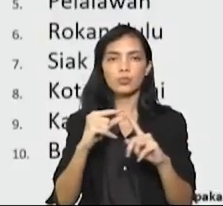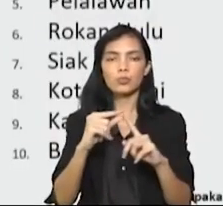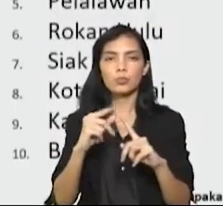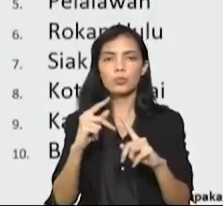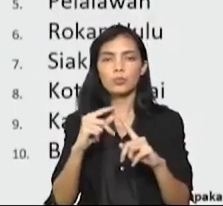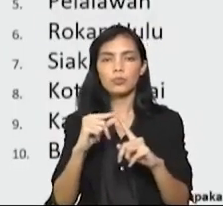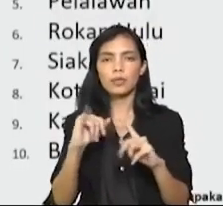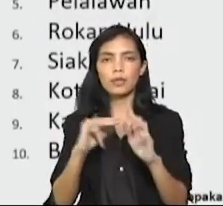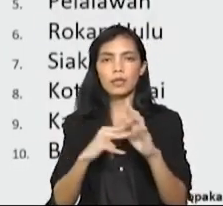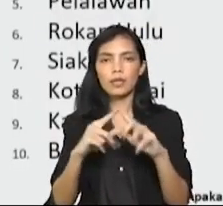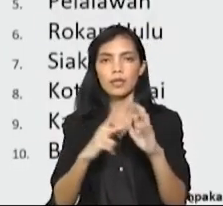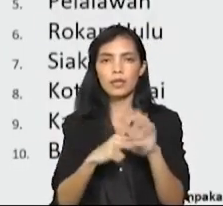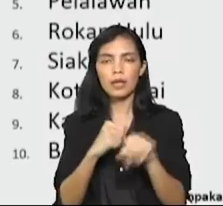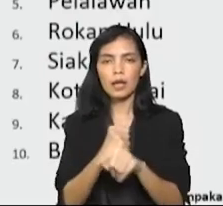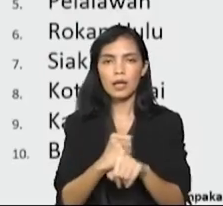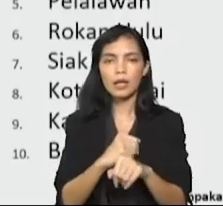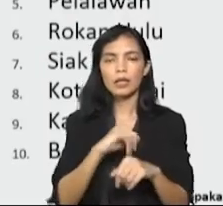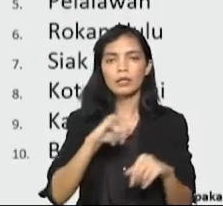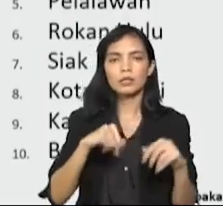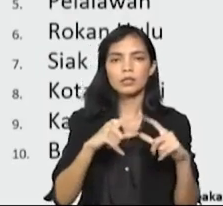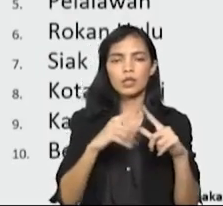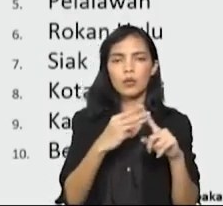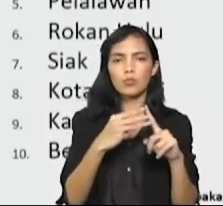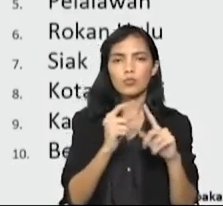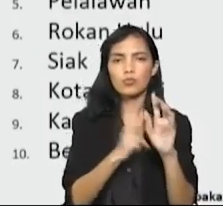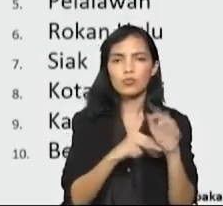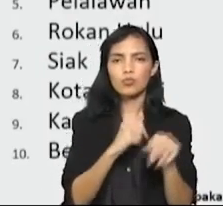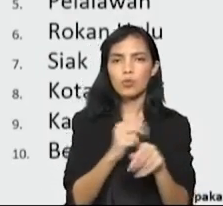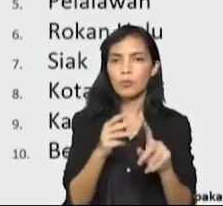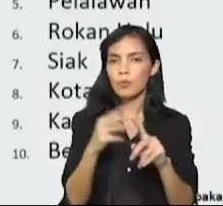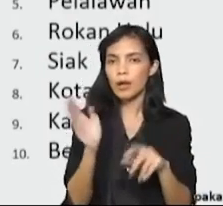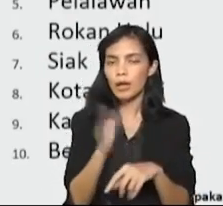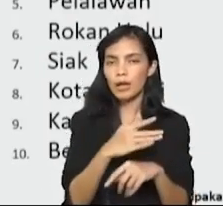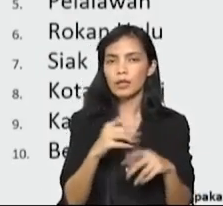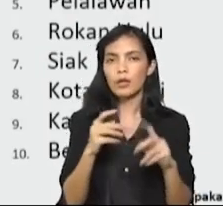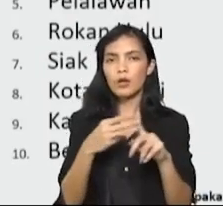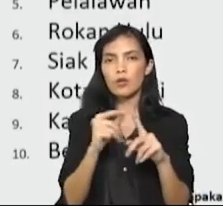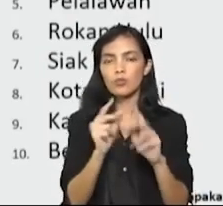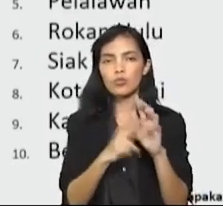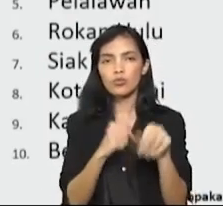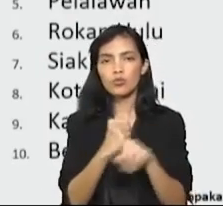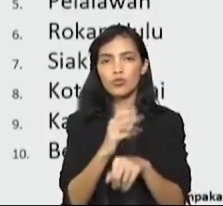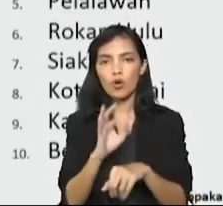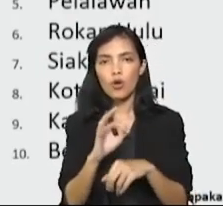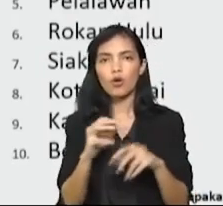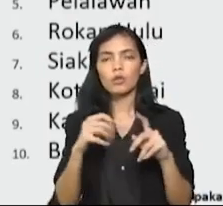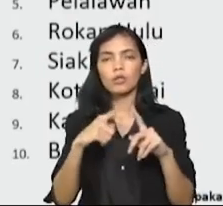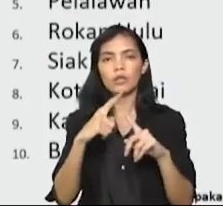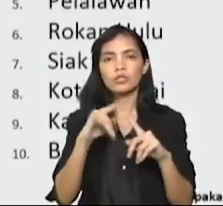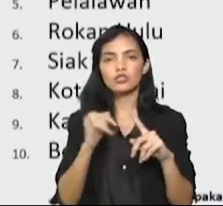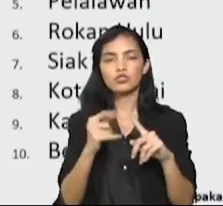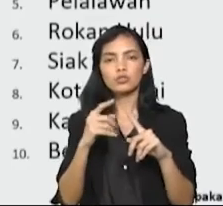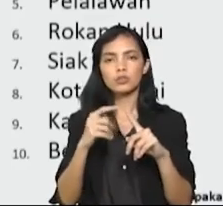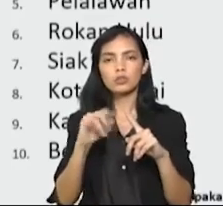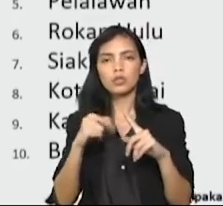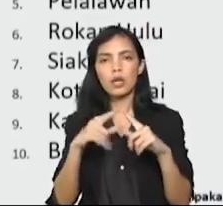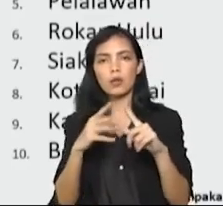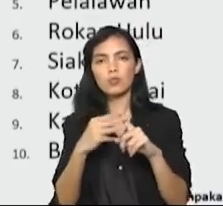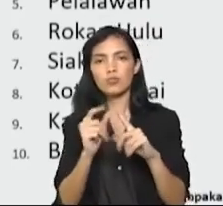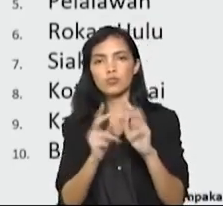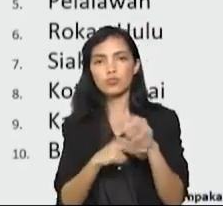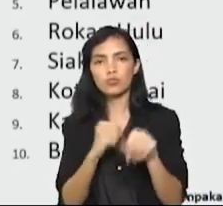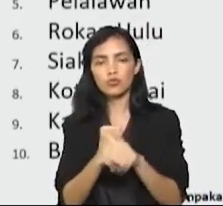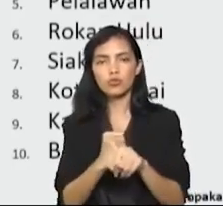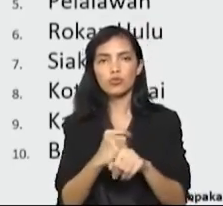Tanjung Jabung Barat Sarolangun Batang Hari Bungo Tanjung Jabung Timur Kota Jambi